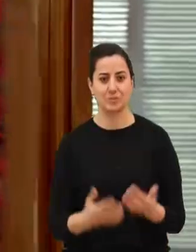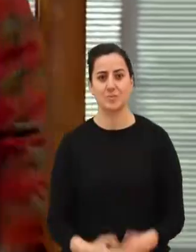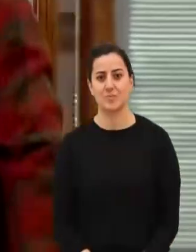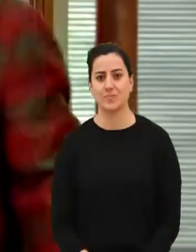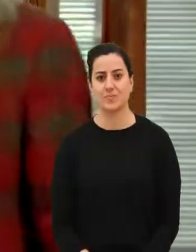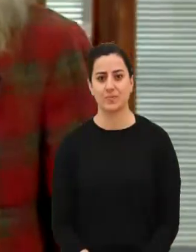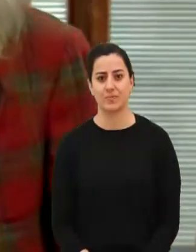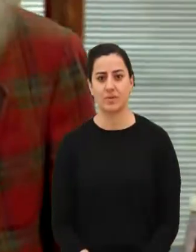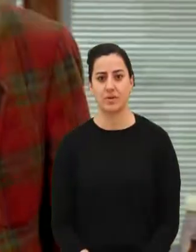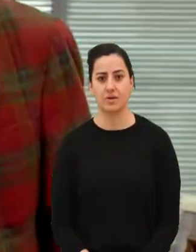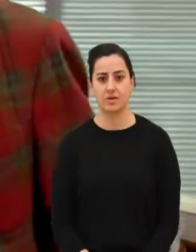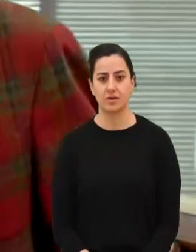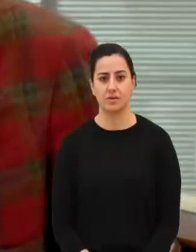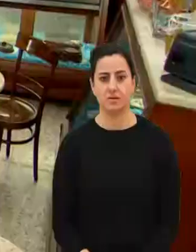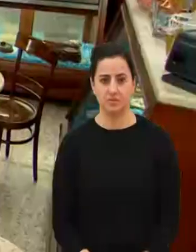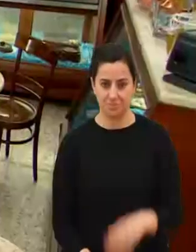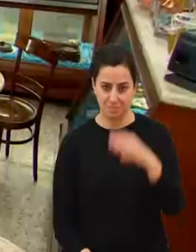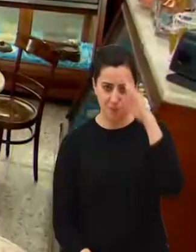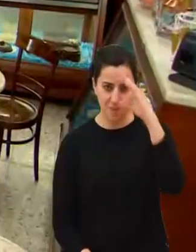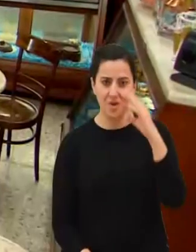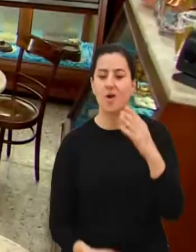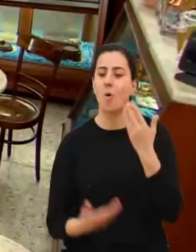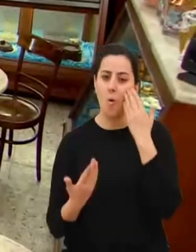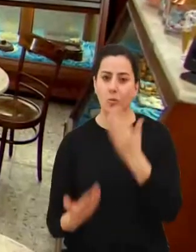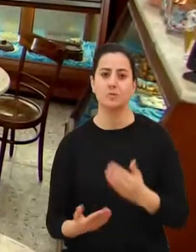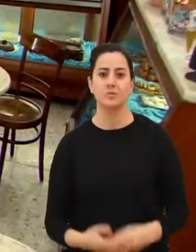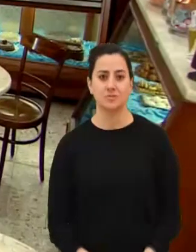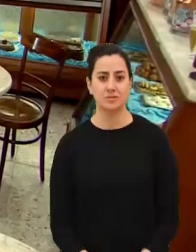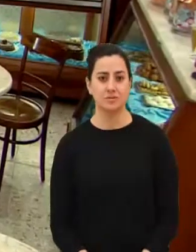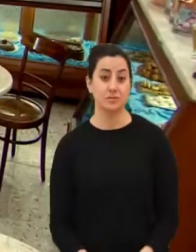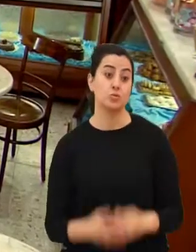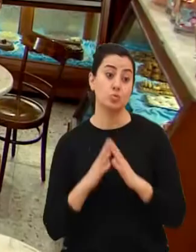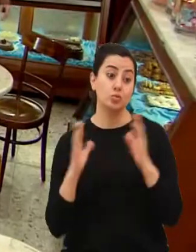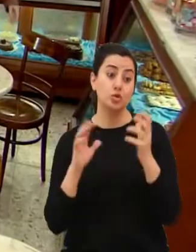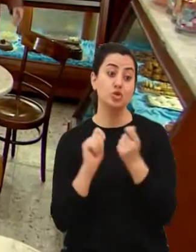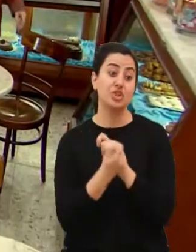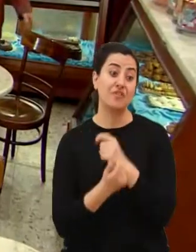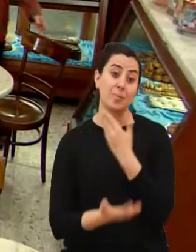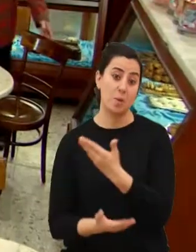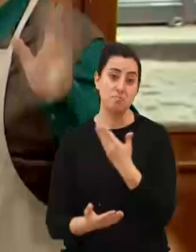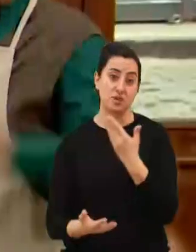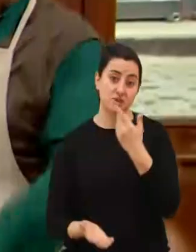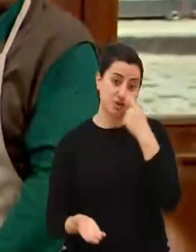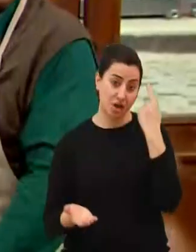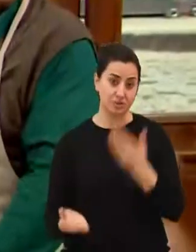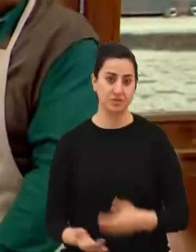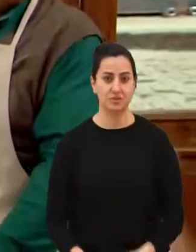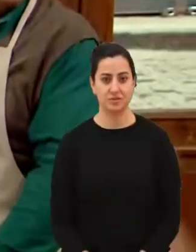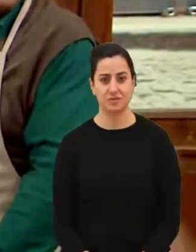Çok güzelmiş ya. Merhabalar. Oo, hoş geldin. Oo, büyük çevirmen geldi, Allah şansını Fehim